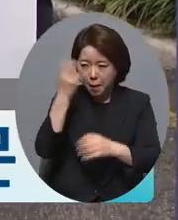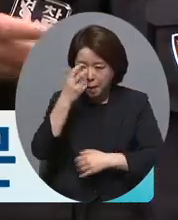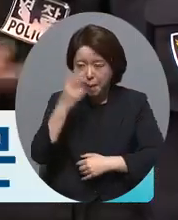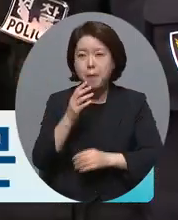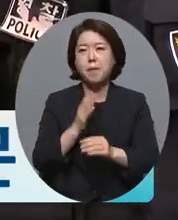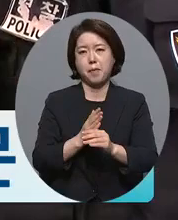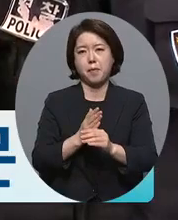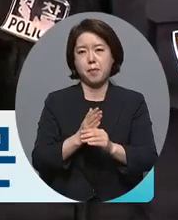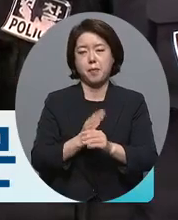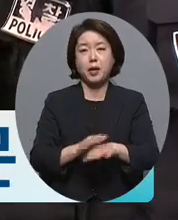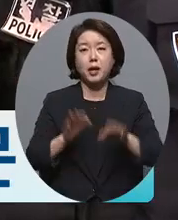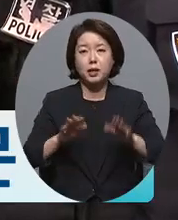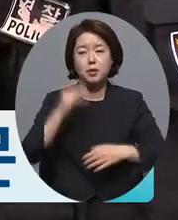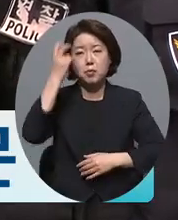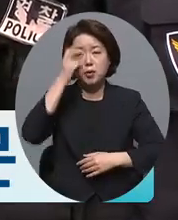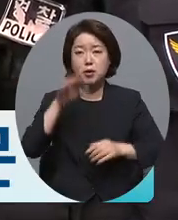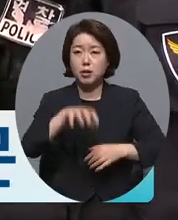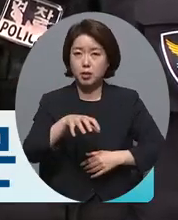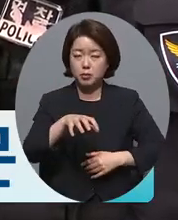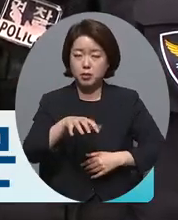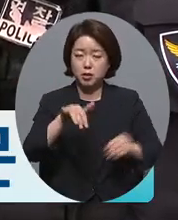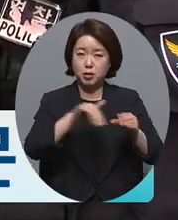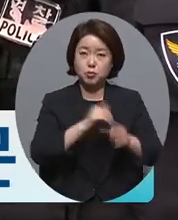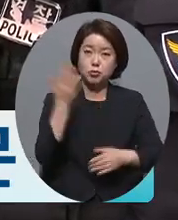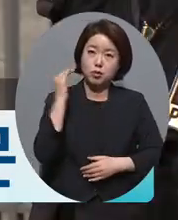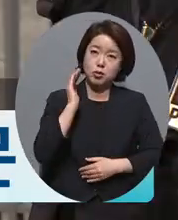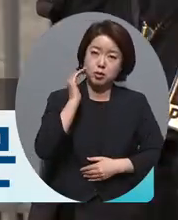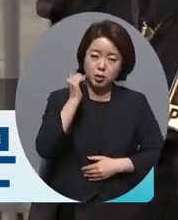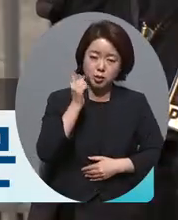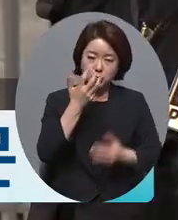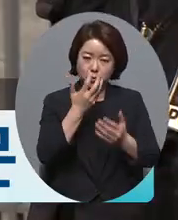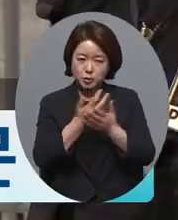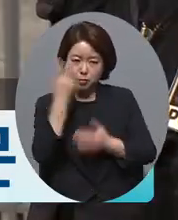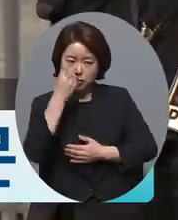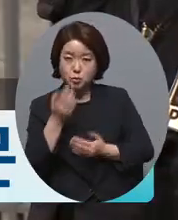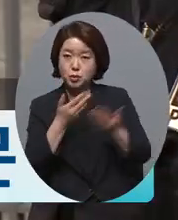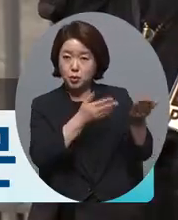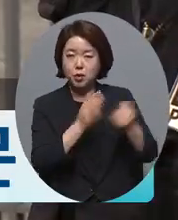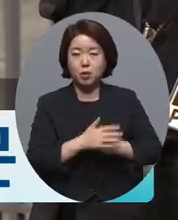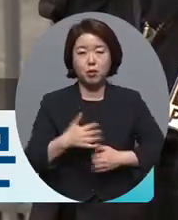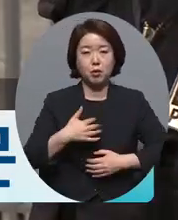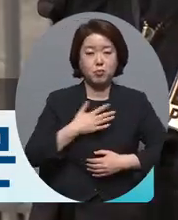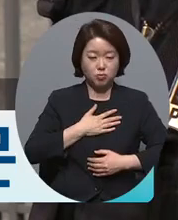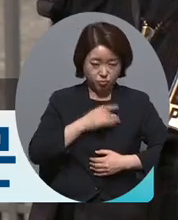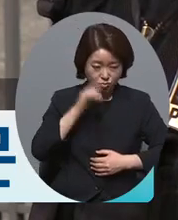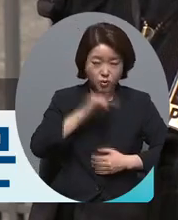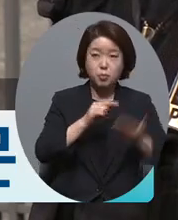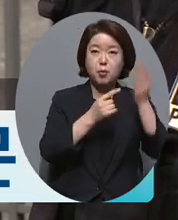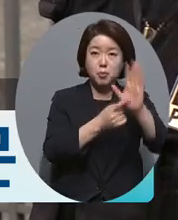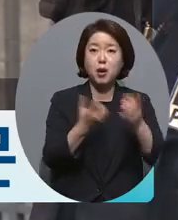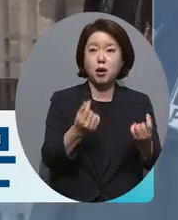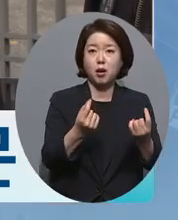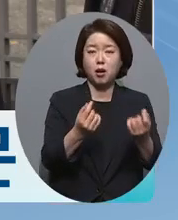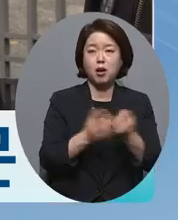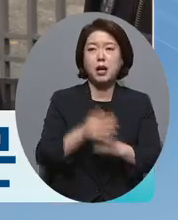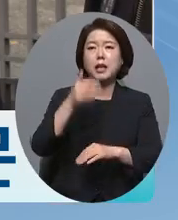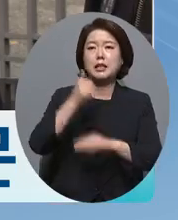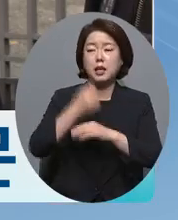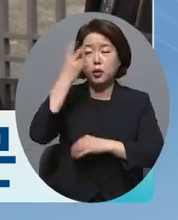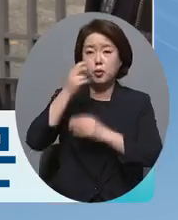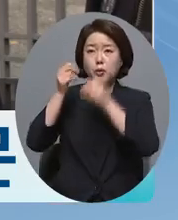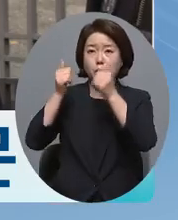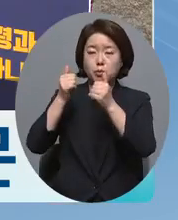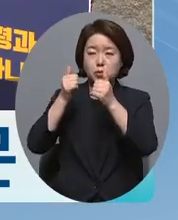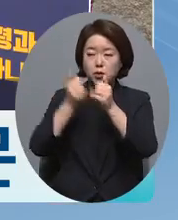사실 이번 감사원에서 문전 대통령을 향한 그 서면 조사를 했던 것도 불쾌감을 표시 밖에 없었던 거는 결국에 검찰